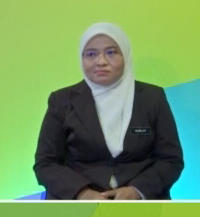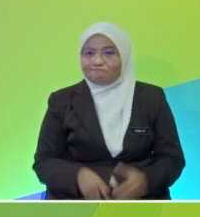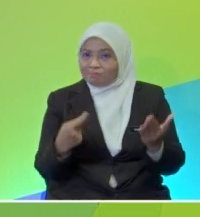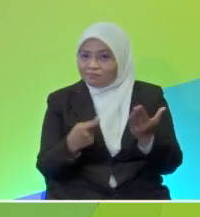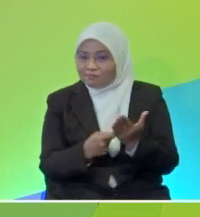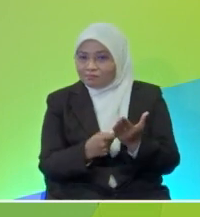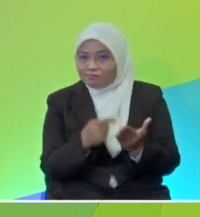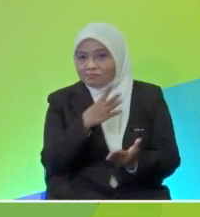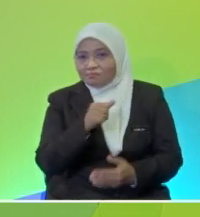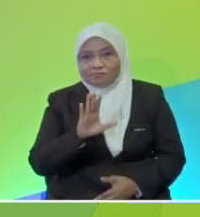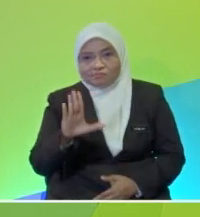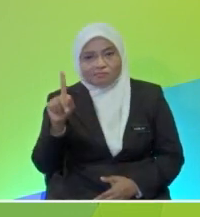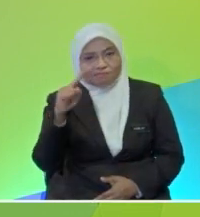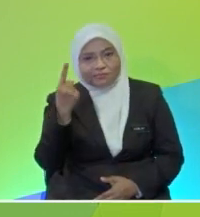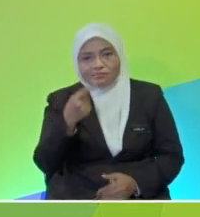contohnya